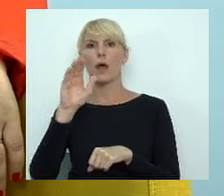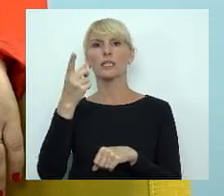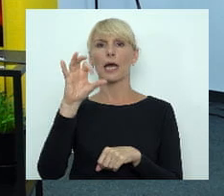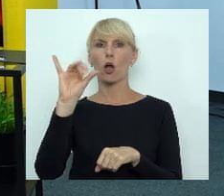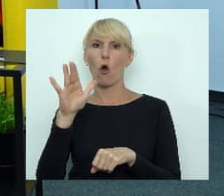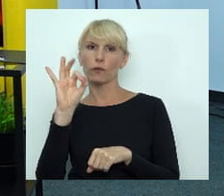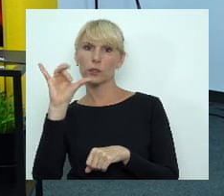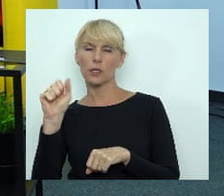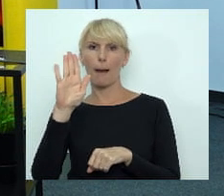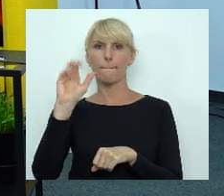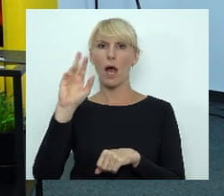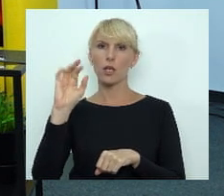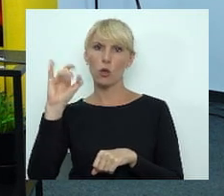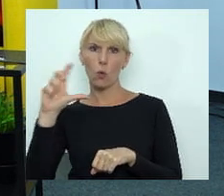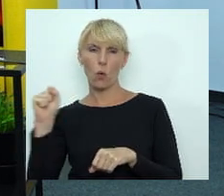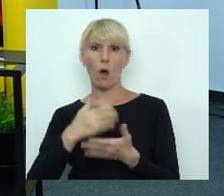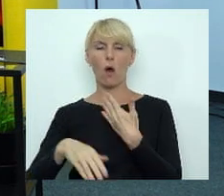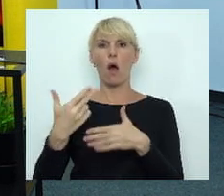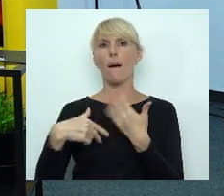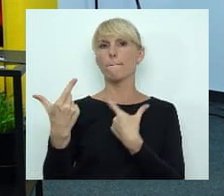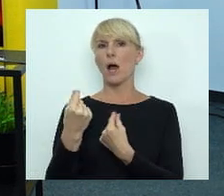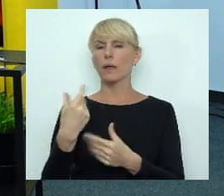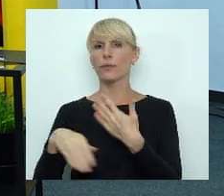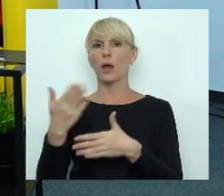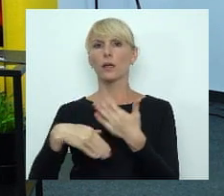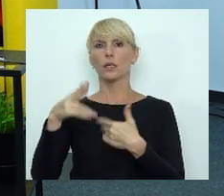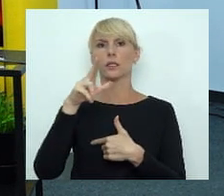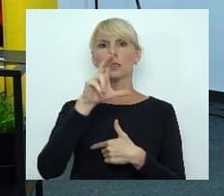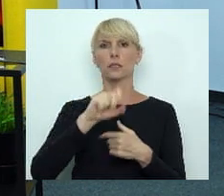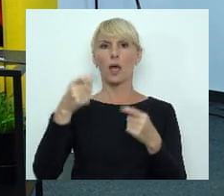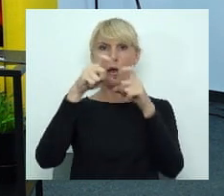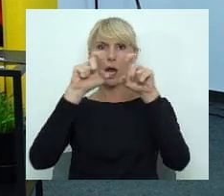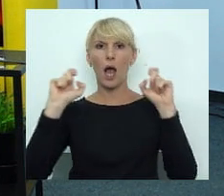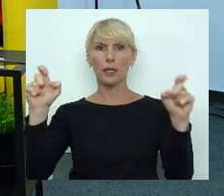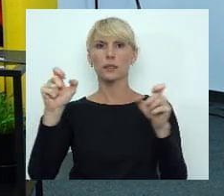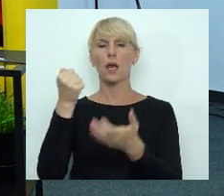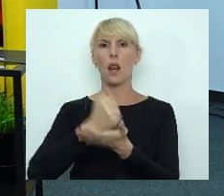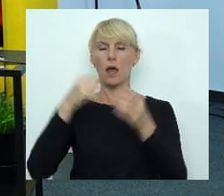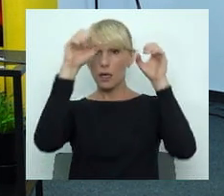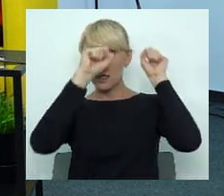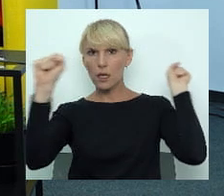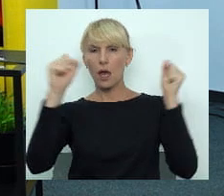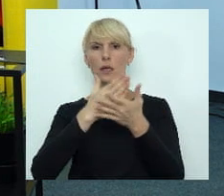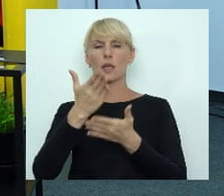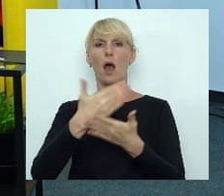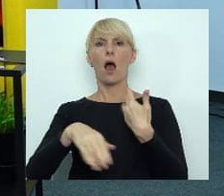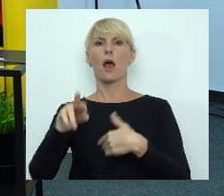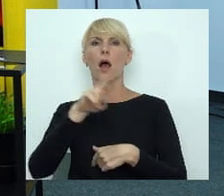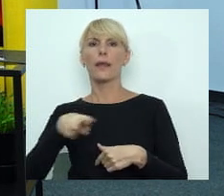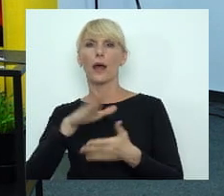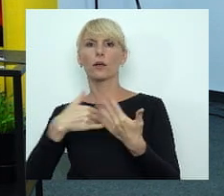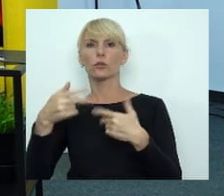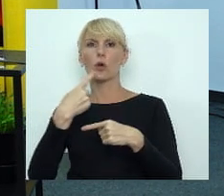serdecznie. Radca prawny, partner w Sakowska-Baryła, Czaplińska Kancelarii Radców Prawnych oraz redaktor naczelny